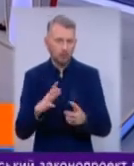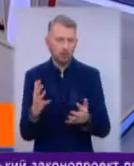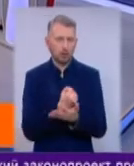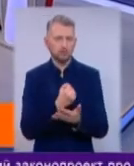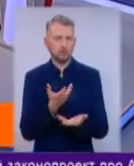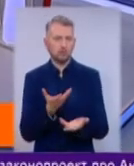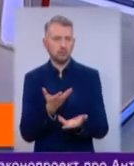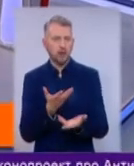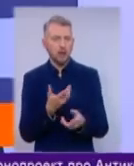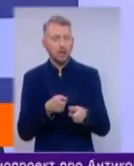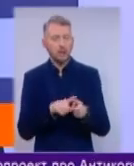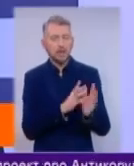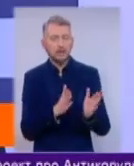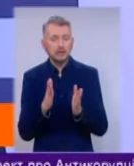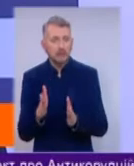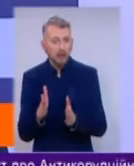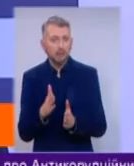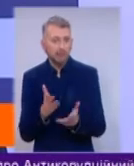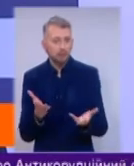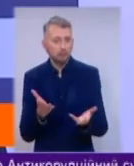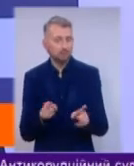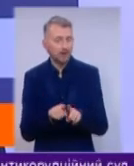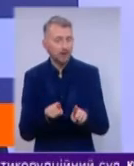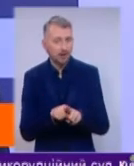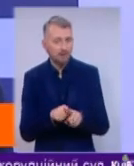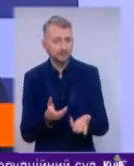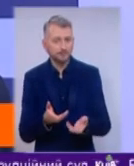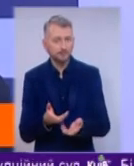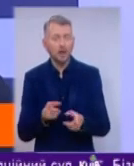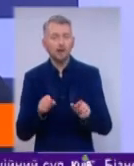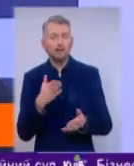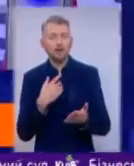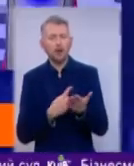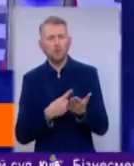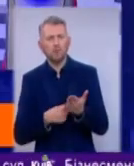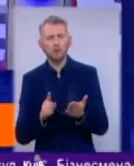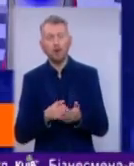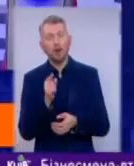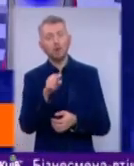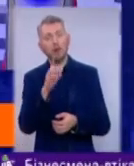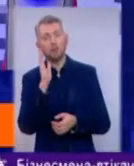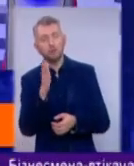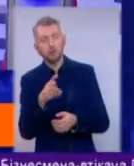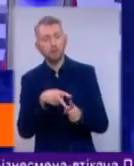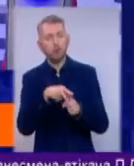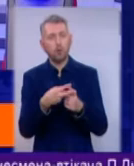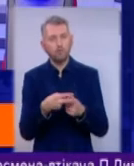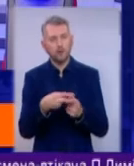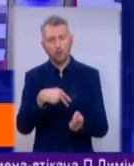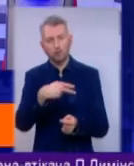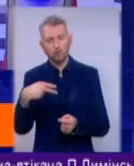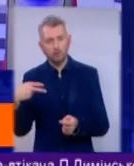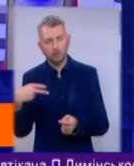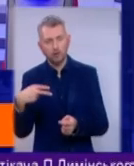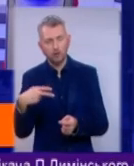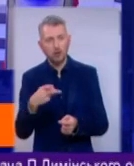ця система, на жаль, вона самовідтворюється. І навіть якщо ми, от аргумент про те, що ну так там буде там половина умовно